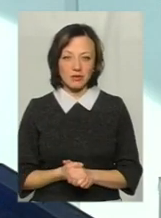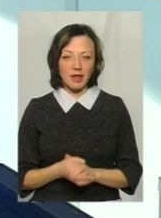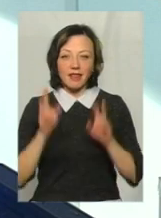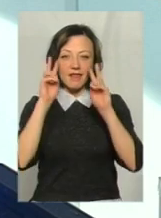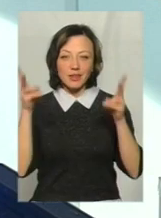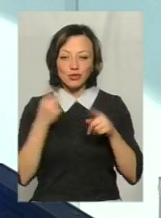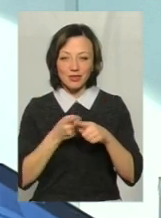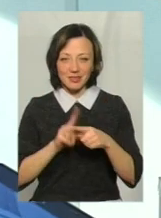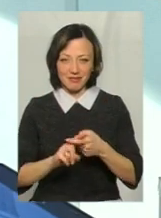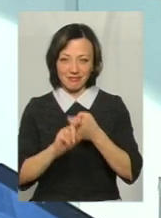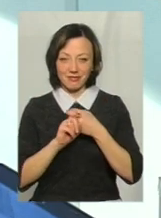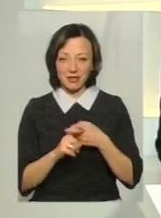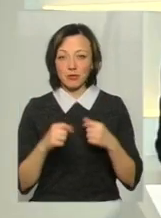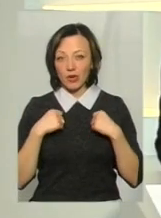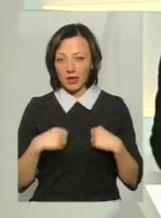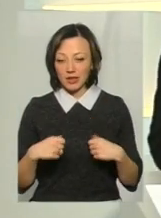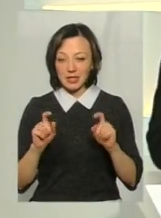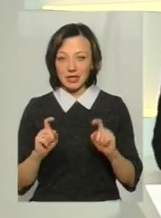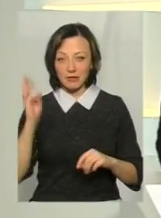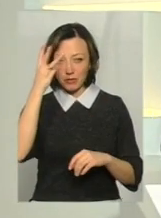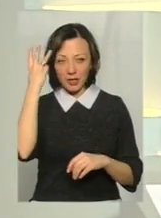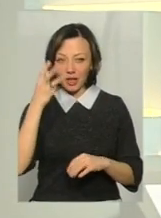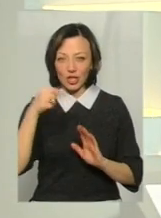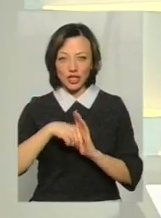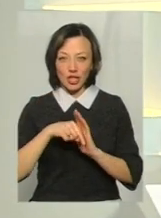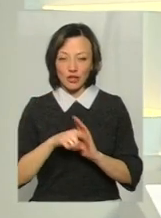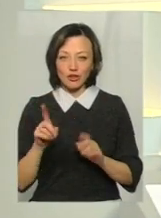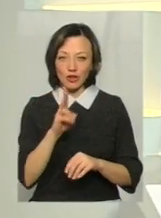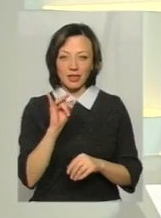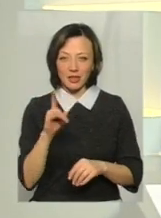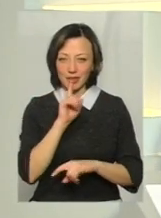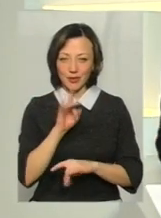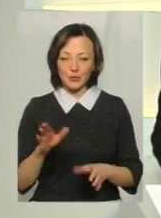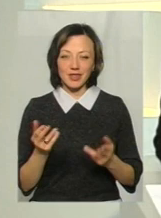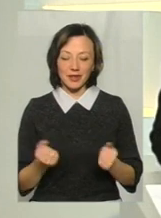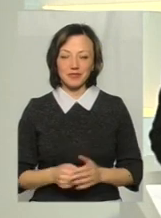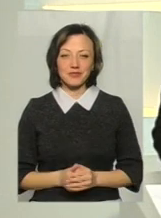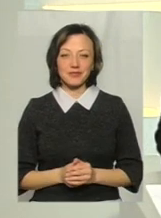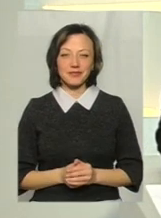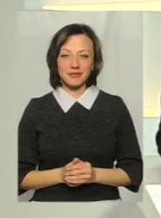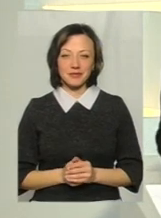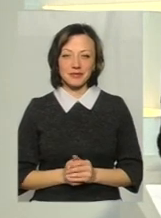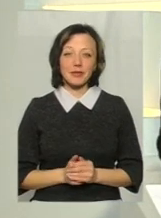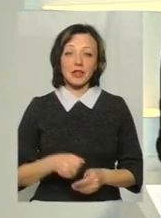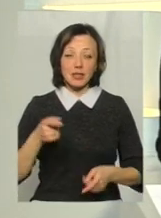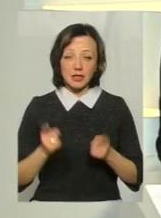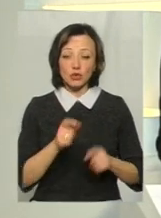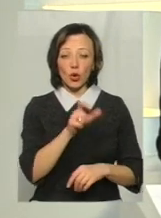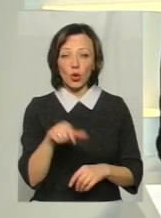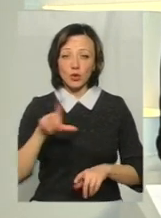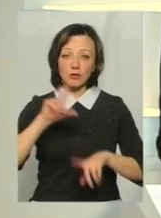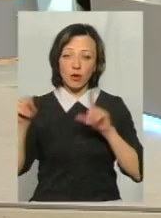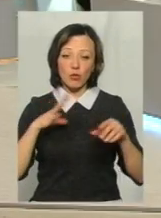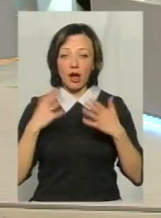суті, спокійно сидіти в Хмельницькому не означає, що і корі тут не буде, так? Так, тому що дійсно люди мігрують,